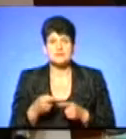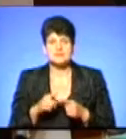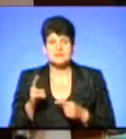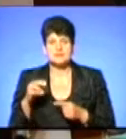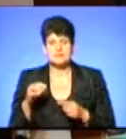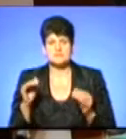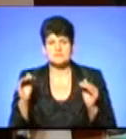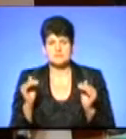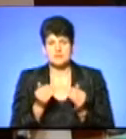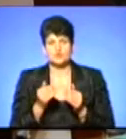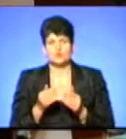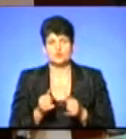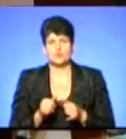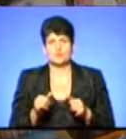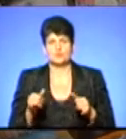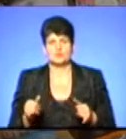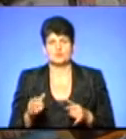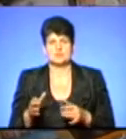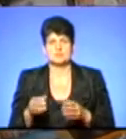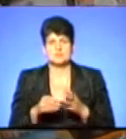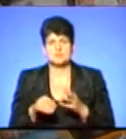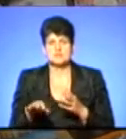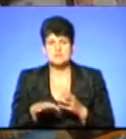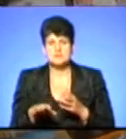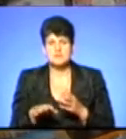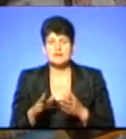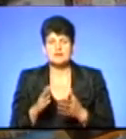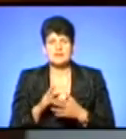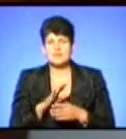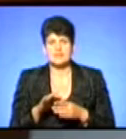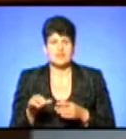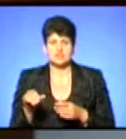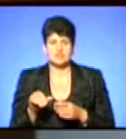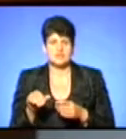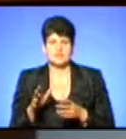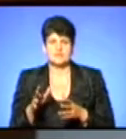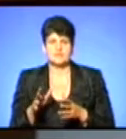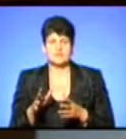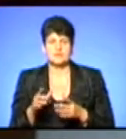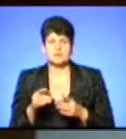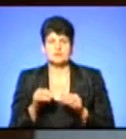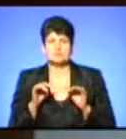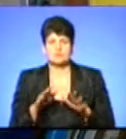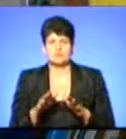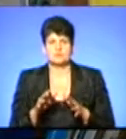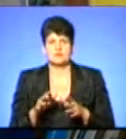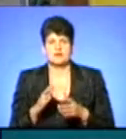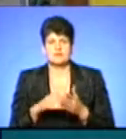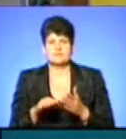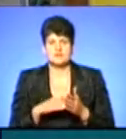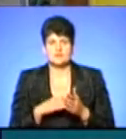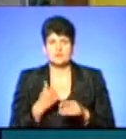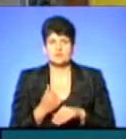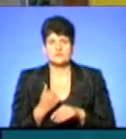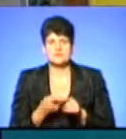знижує родючість ґрунту, вбиває мікрофлору. Василь Грубінко каже, що є нешкідливі способи утилізації сухого листя і трави. Основний спосіб –